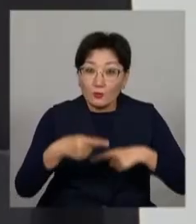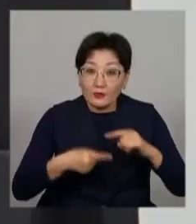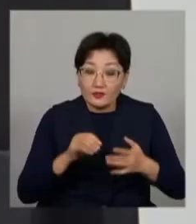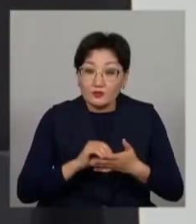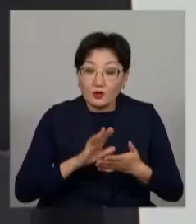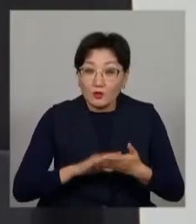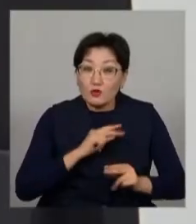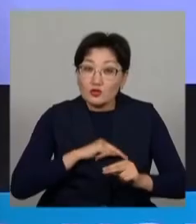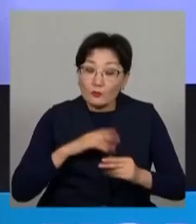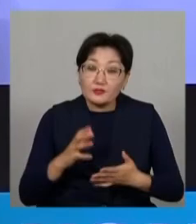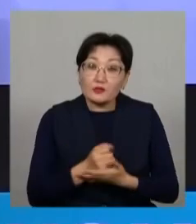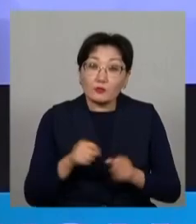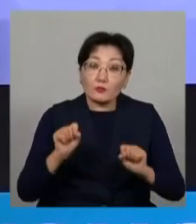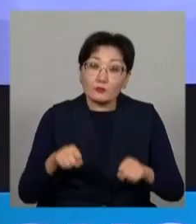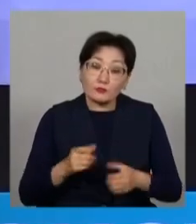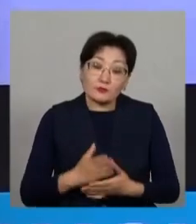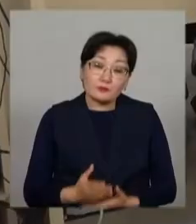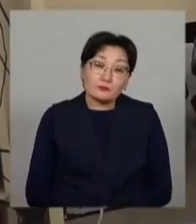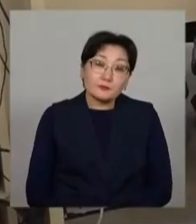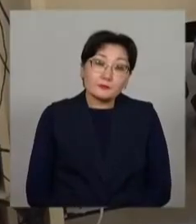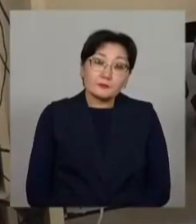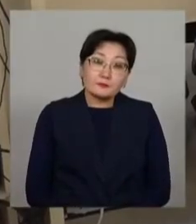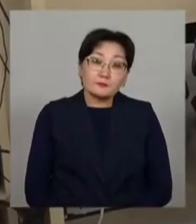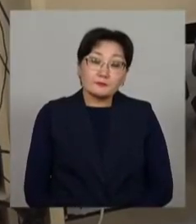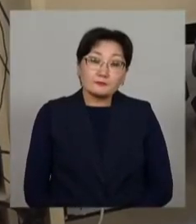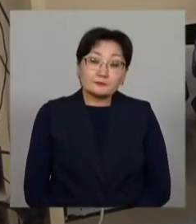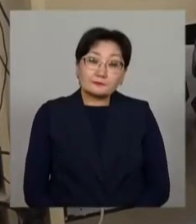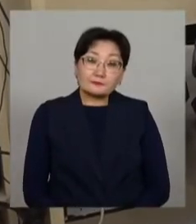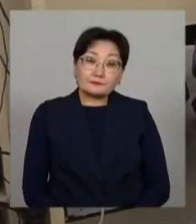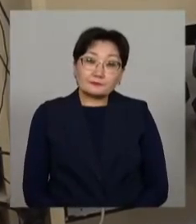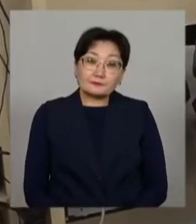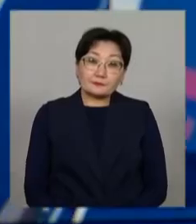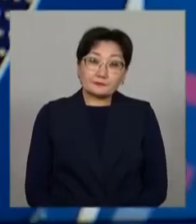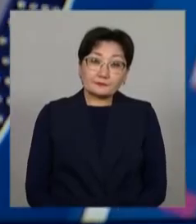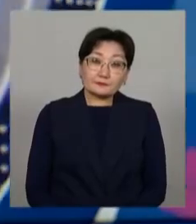тіркеліп жұмысқа орналаса алады. Сая Меңдеке, Рашид Шүкіралиев, Алматы телеарнасы.